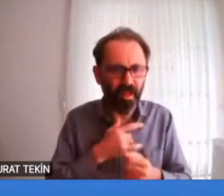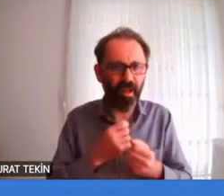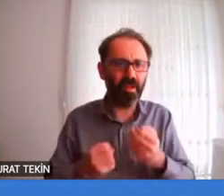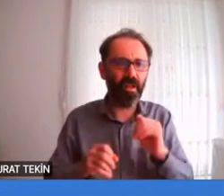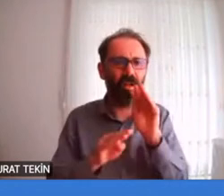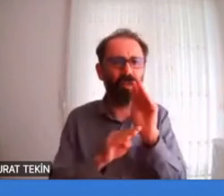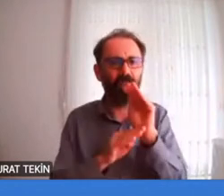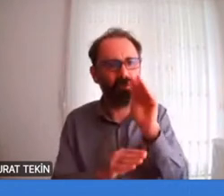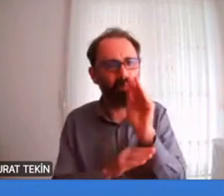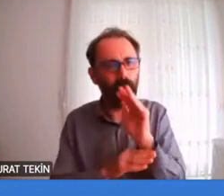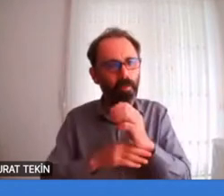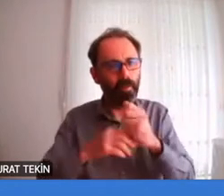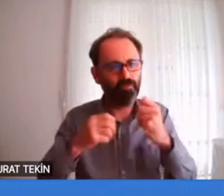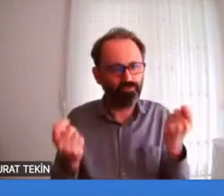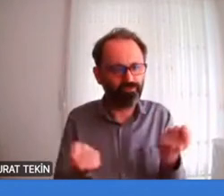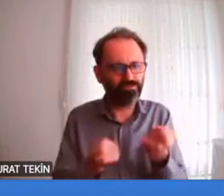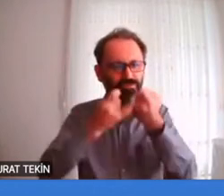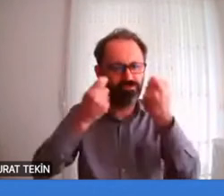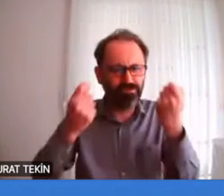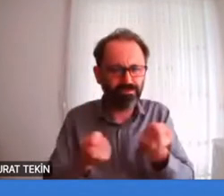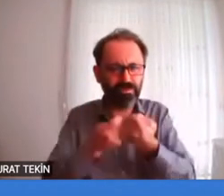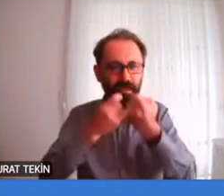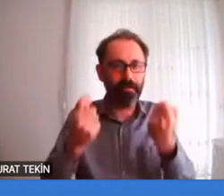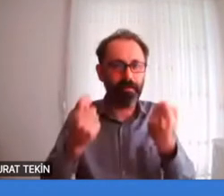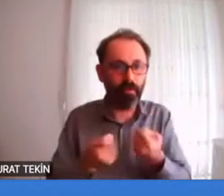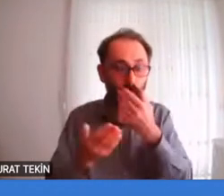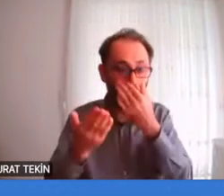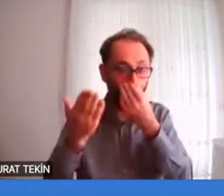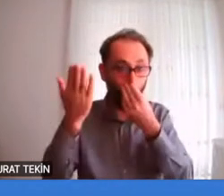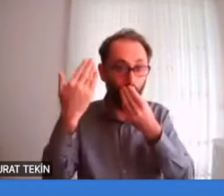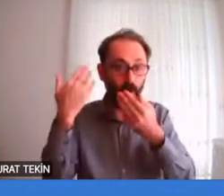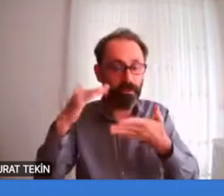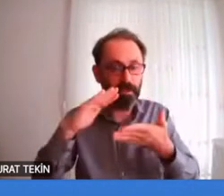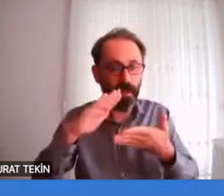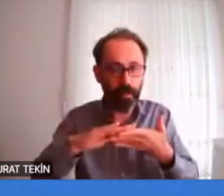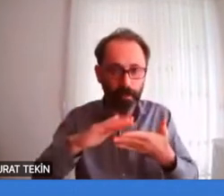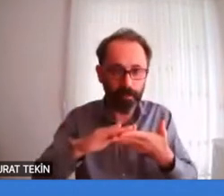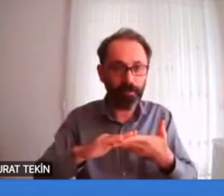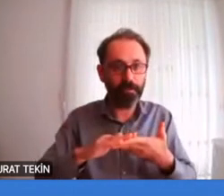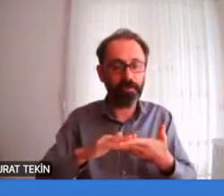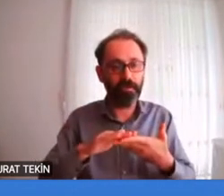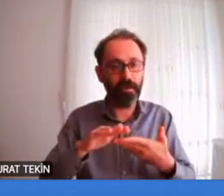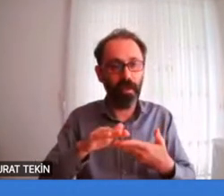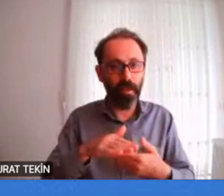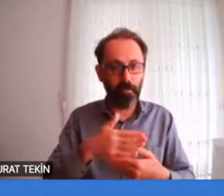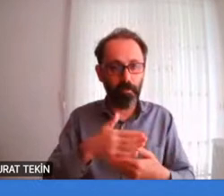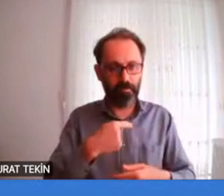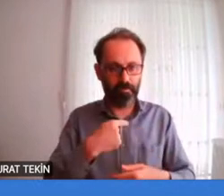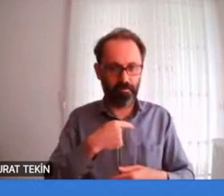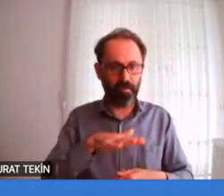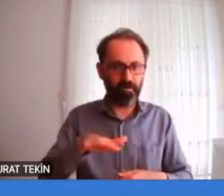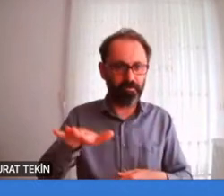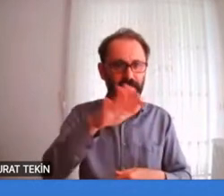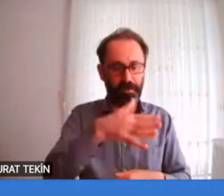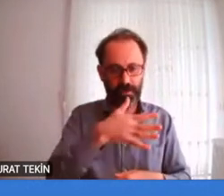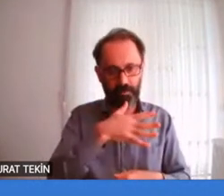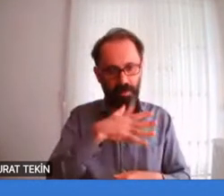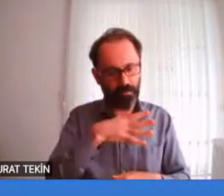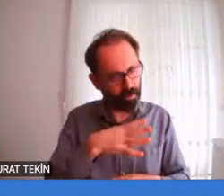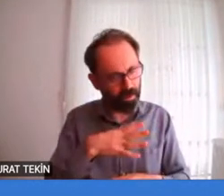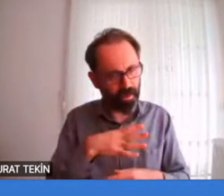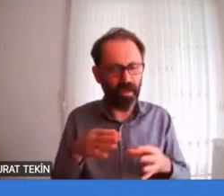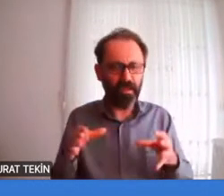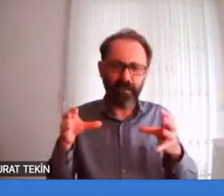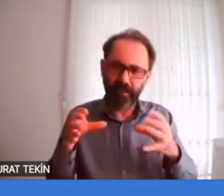geliyor gerçekten. Hani hem önceki arkadaşlarımızın rol model olması da takımımız çok iyi, inanıyor ve